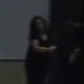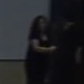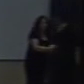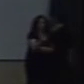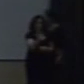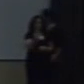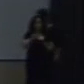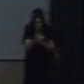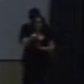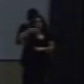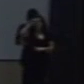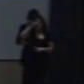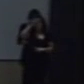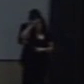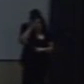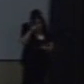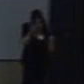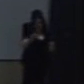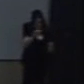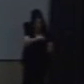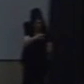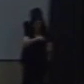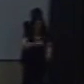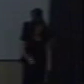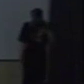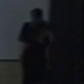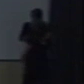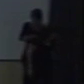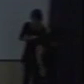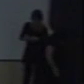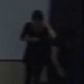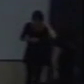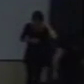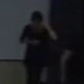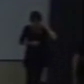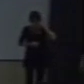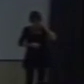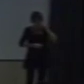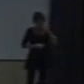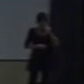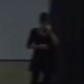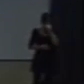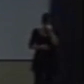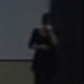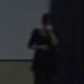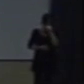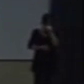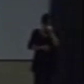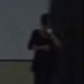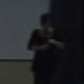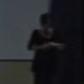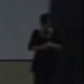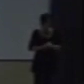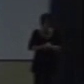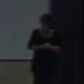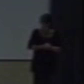aquests valors que estem transmetent a través d'alguns programes, sobretot perquè a més ensenyen persones com nosaltres,